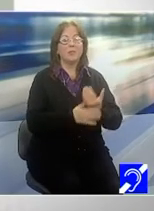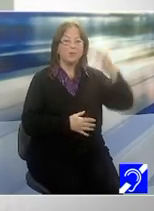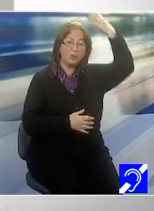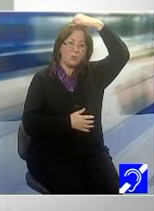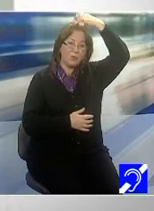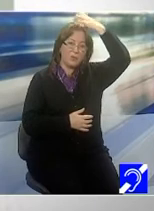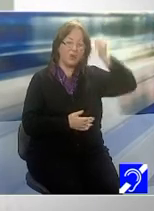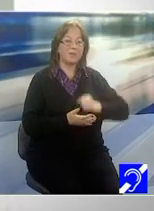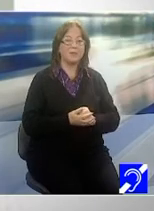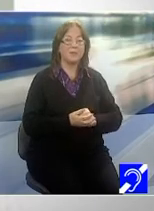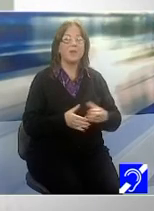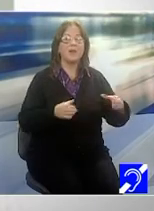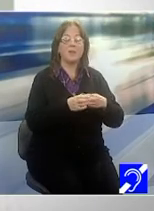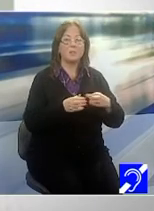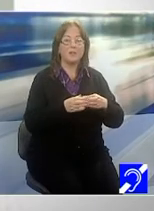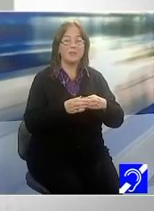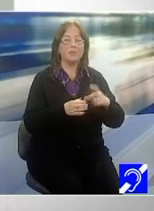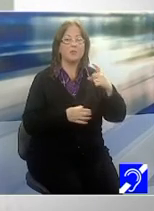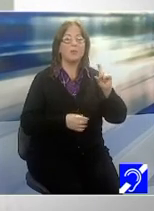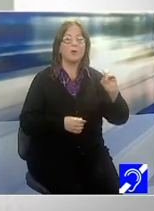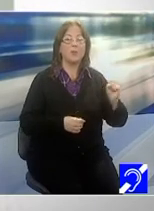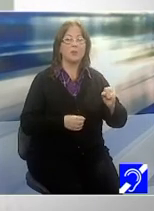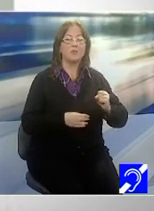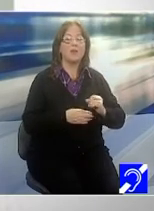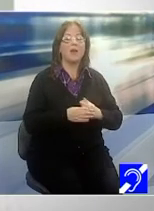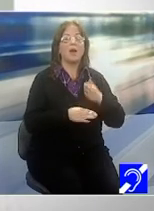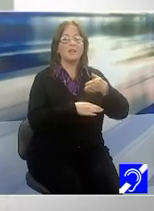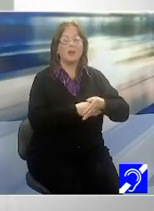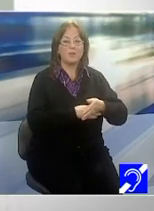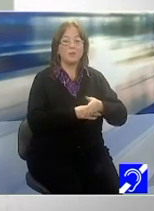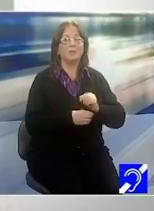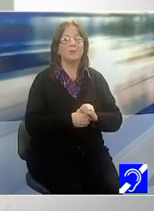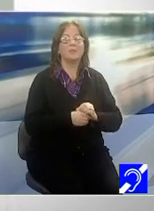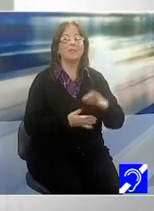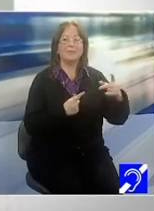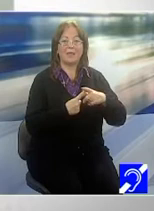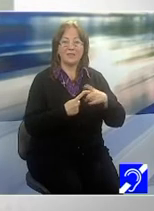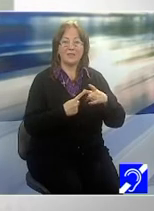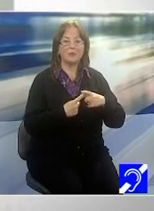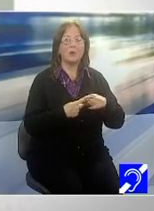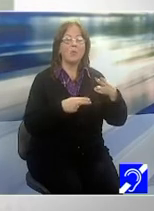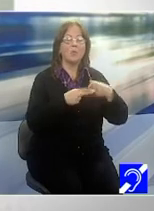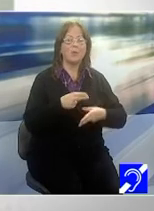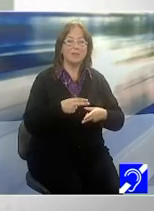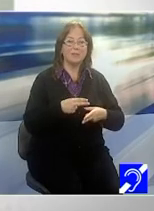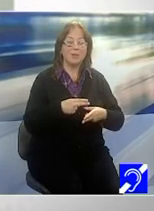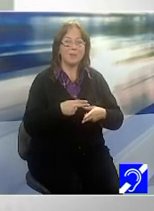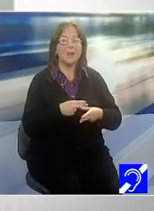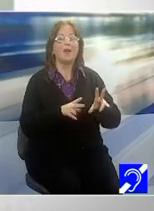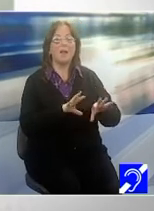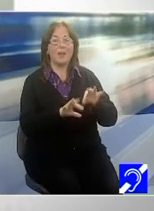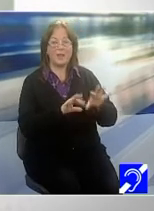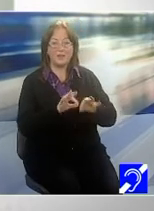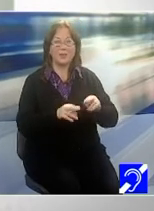a trecut testul Parlamentului cu un program de guvernare în continuă schimbare. Ultima variantă, așa cum spuneam, păstrează